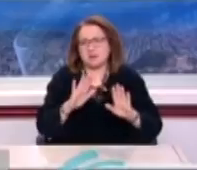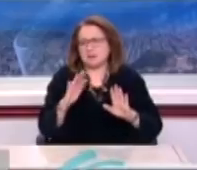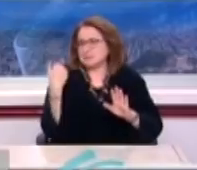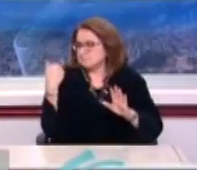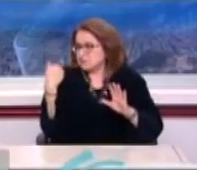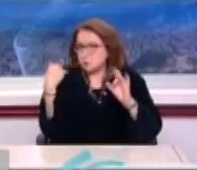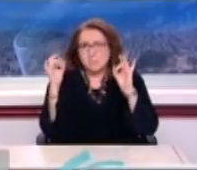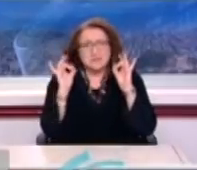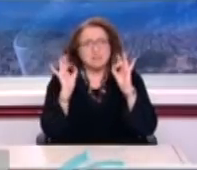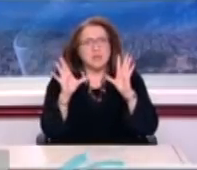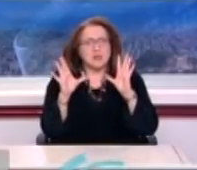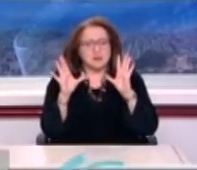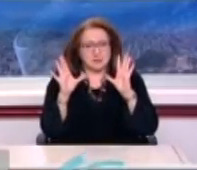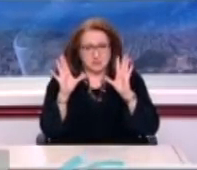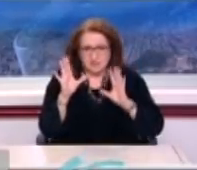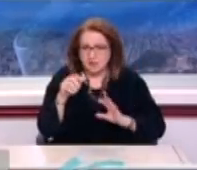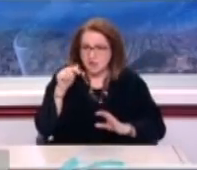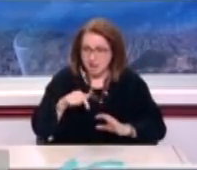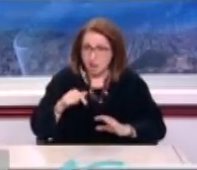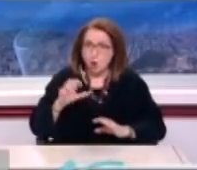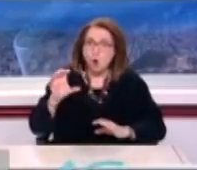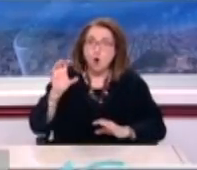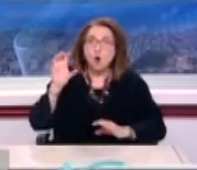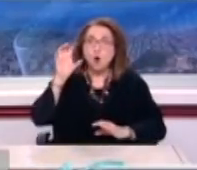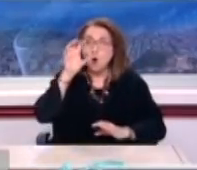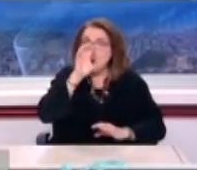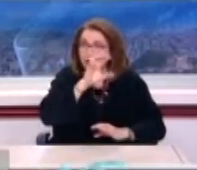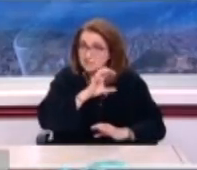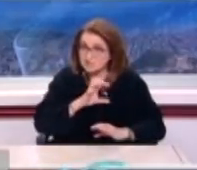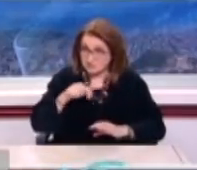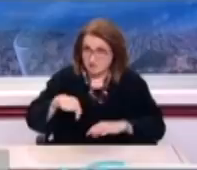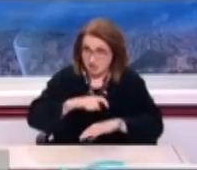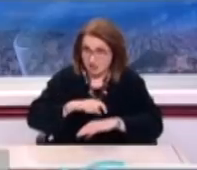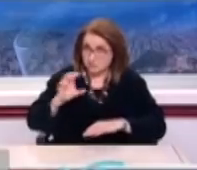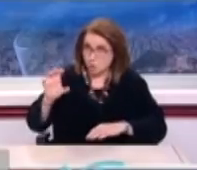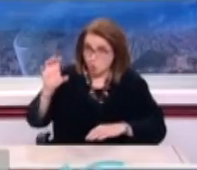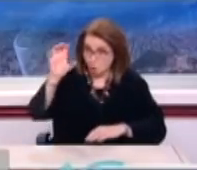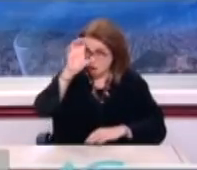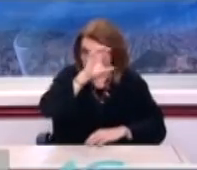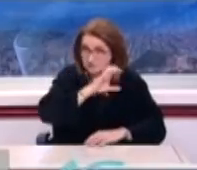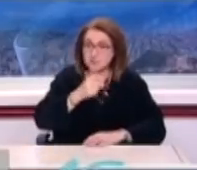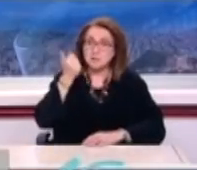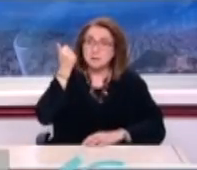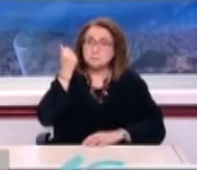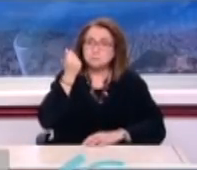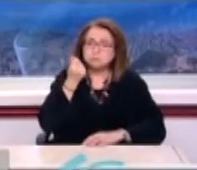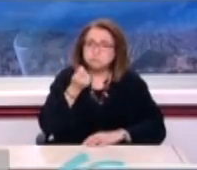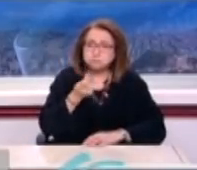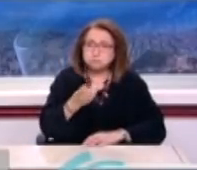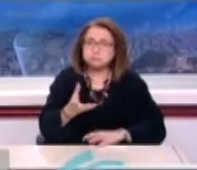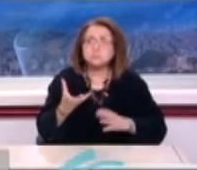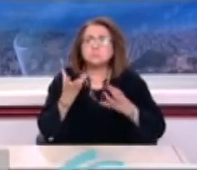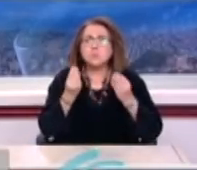Ο αριθμός των χωρών και των περιοχών τους που εμφανίζουν μετάδοση στην κοινότητα είναι